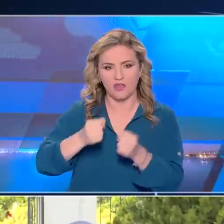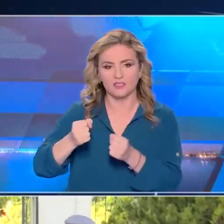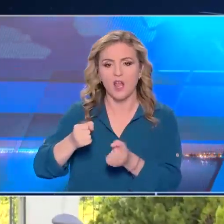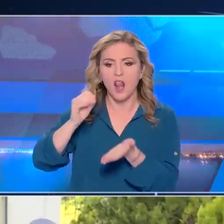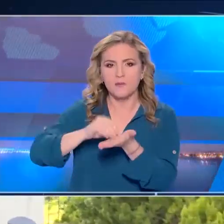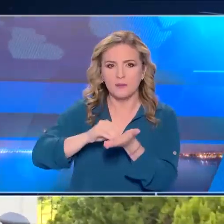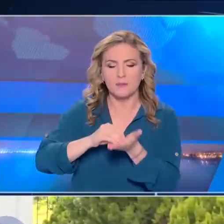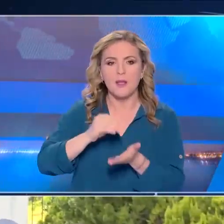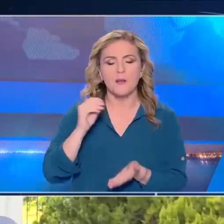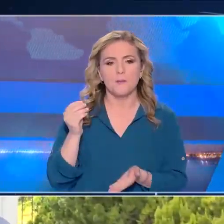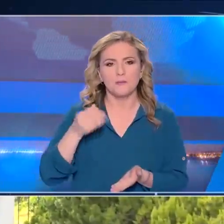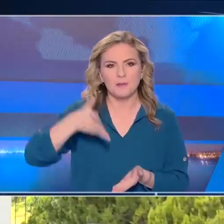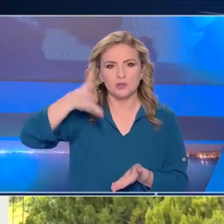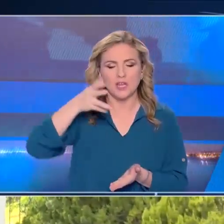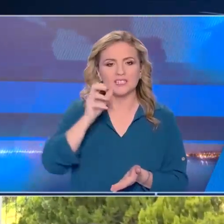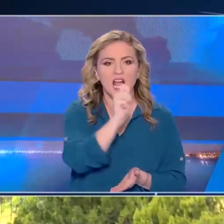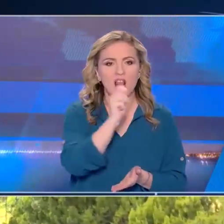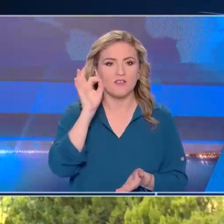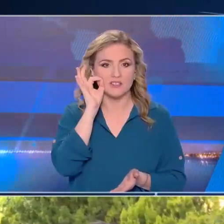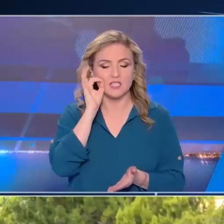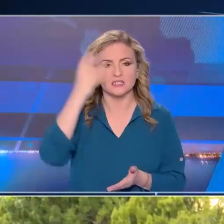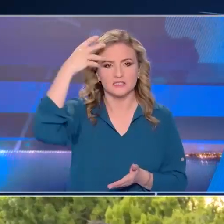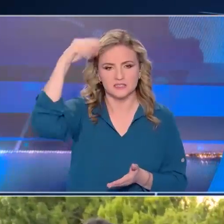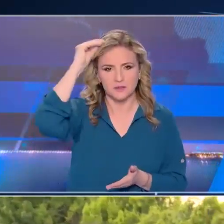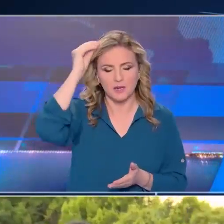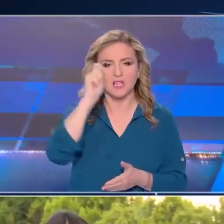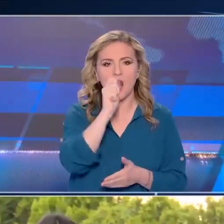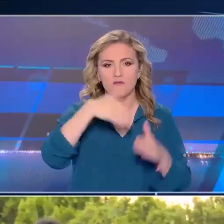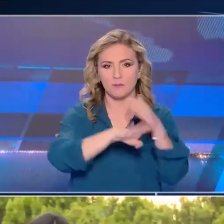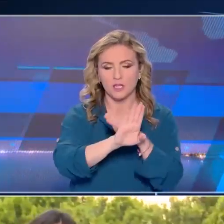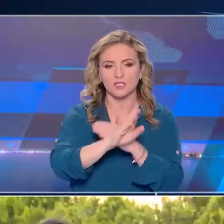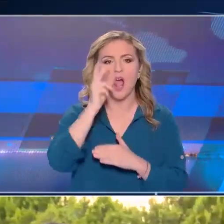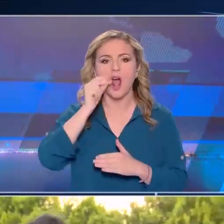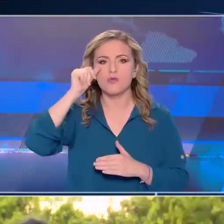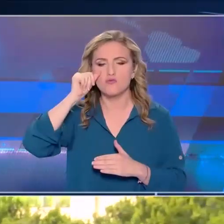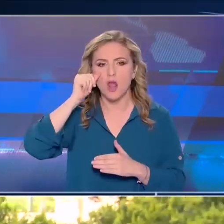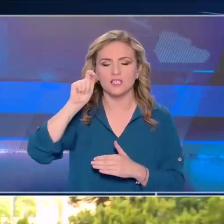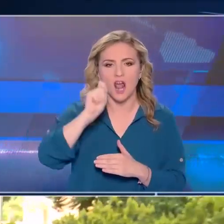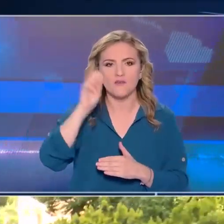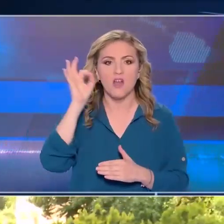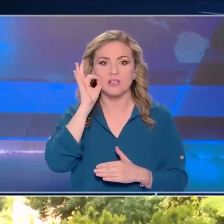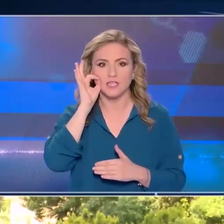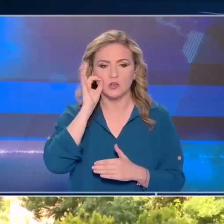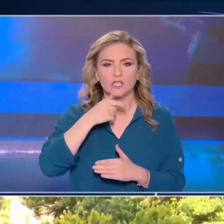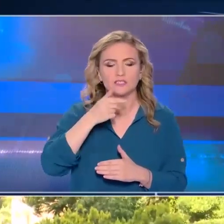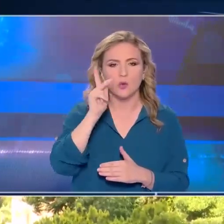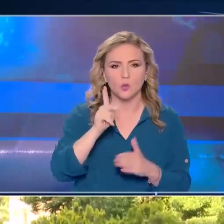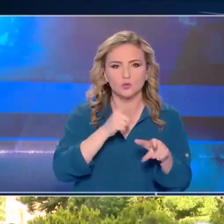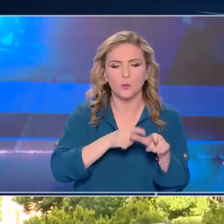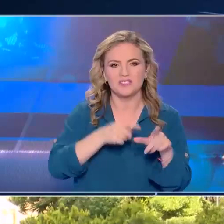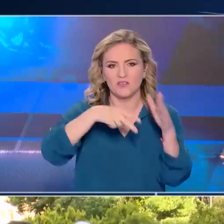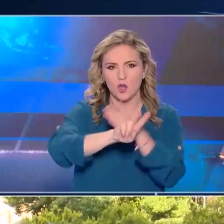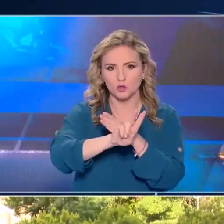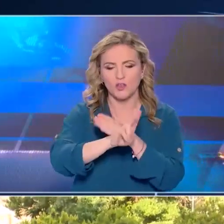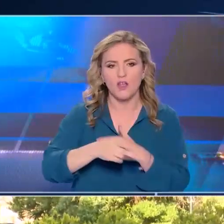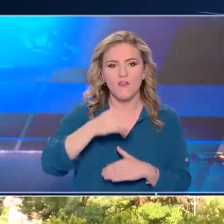φορά. Ο κύριος Μητσοτάκης στην Α Θεσσαλονίκης, ο κύριος Τσίπρας στην Α Πειραιώς, ο κύριος Ανδρουλάκης στην Α Θεσσαλονίκης, ο κύριος Κουτσούμπας στη Φθιώτιδα και